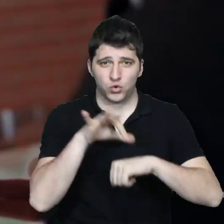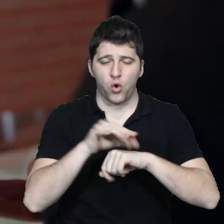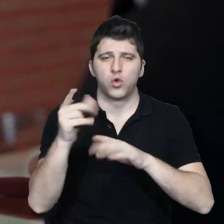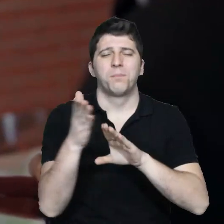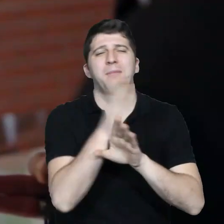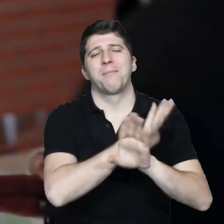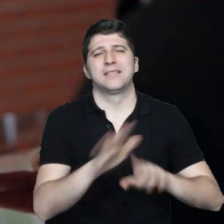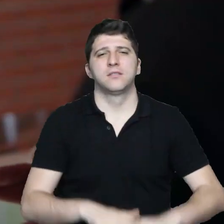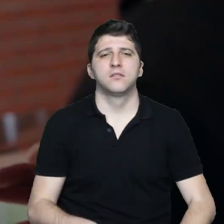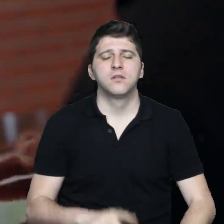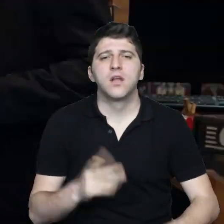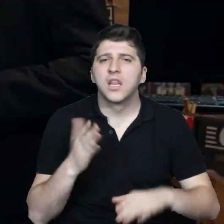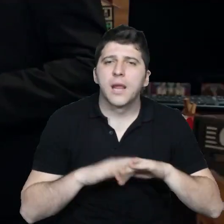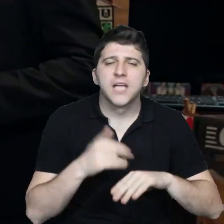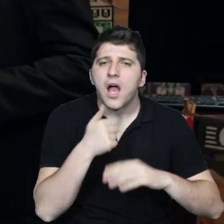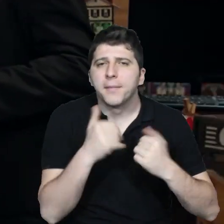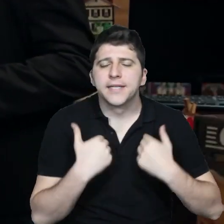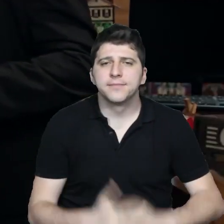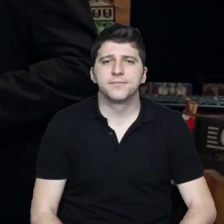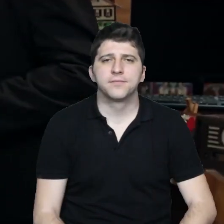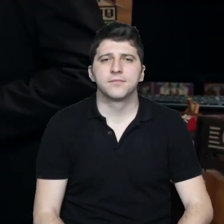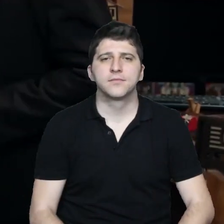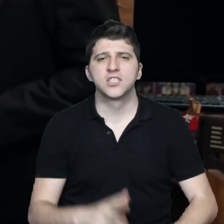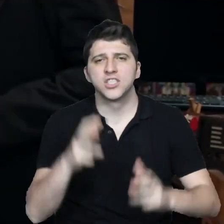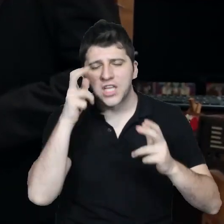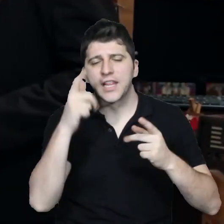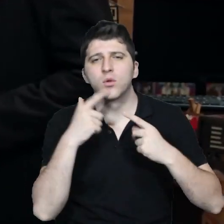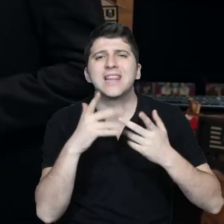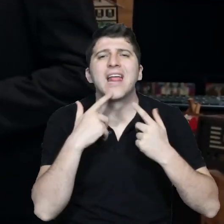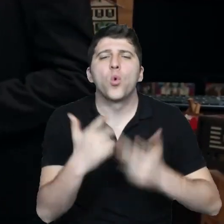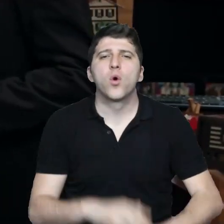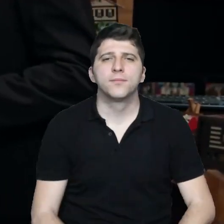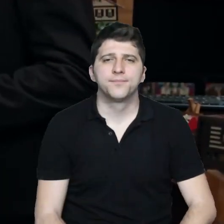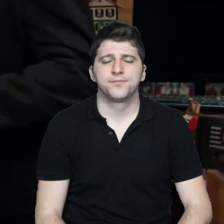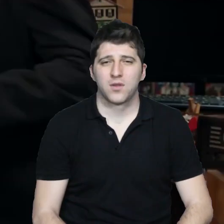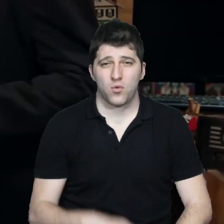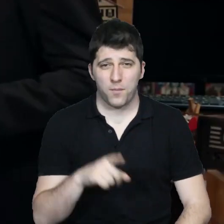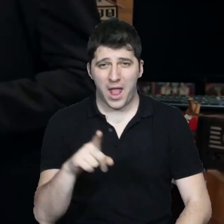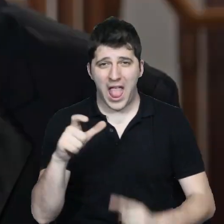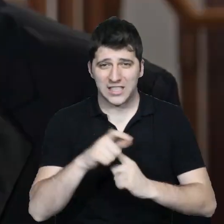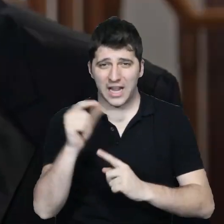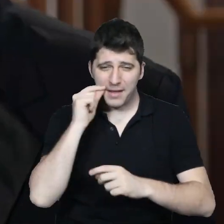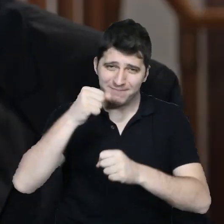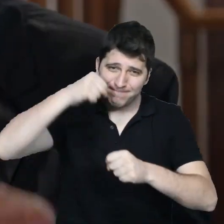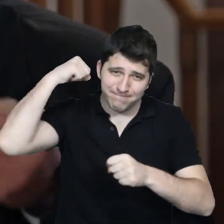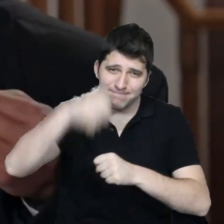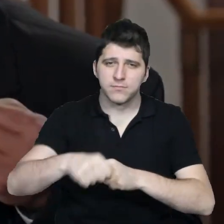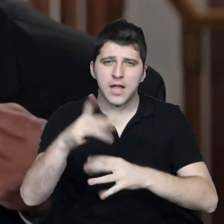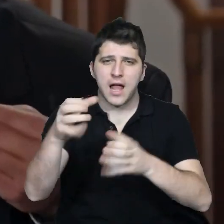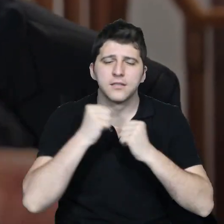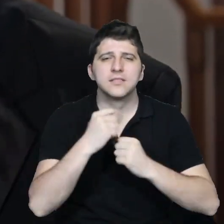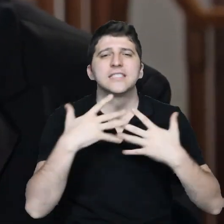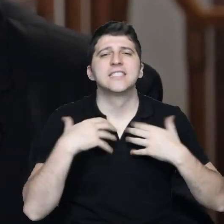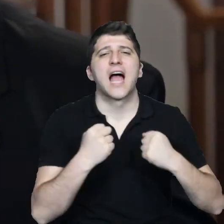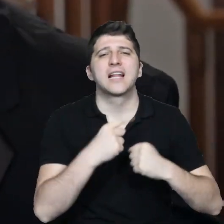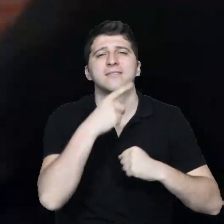bıraktı. Ne yapacağız peki abime söyleyeyim? Şeytan diyor ki... Ne diyor abi? Bu Ejder Bey'i yamult, tamam mı? Al bunu sağlık ocağına